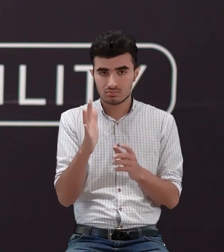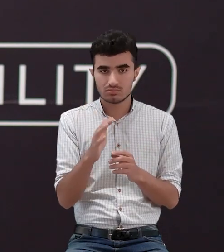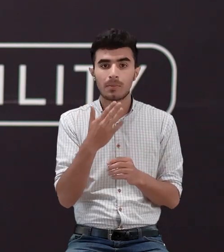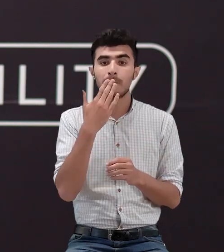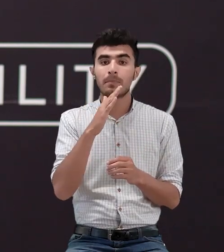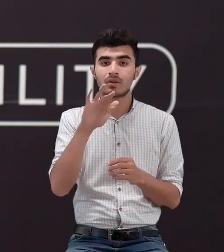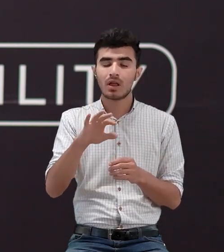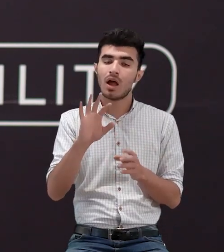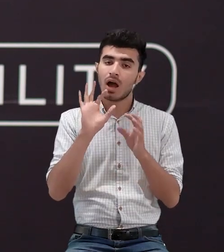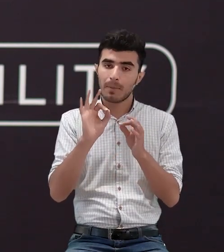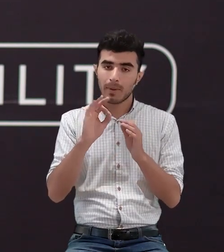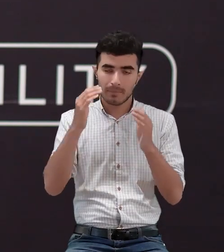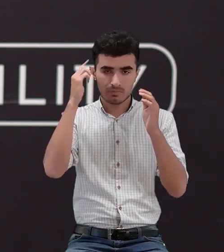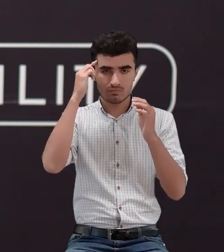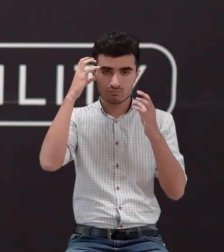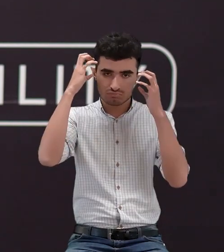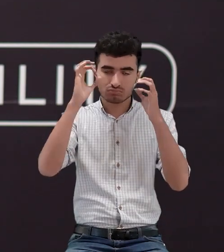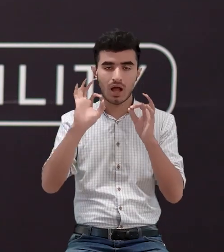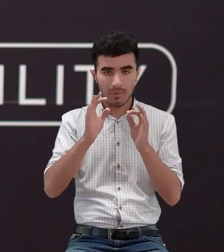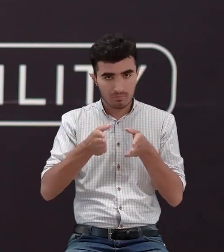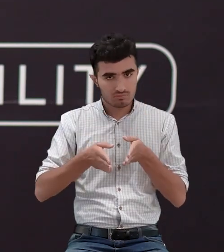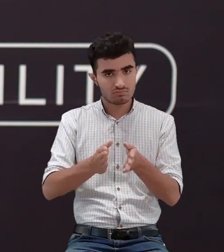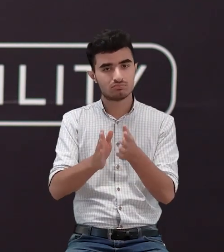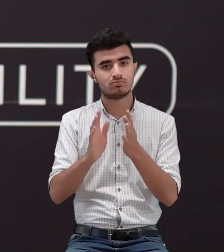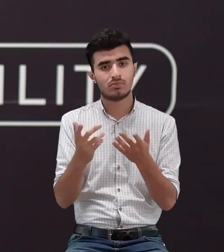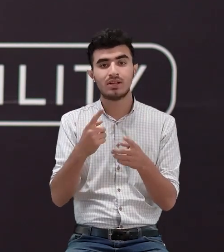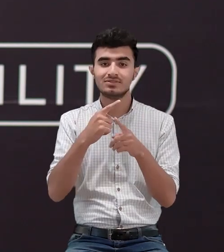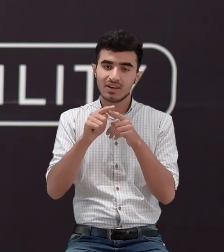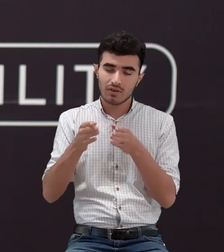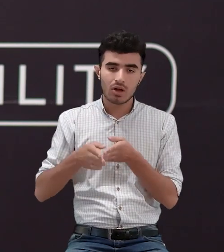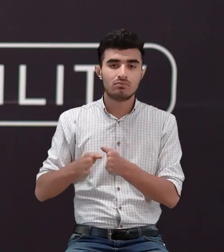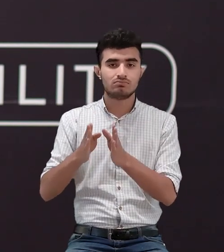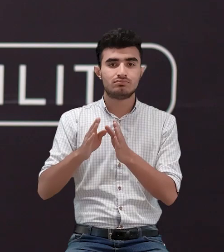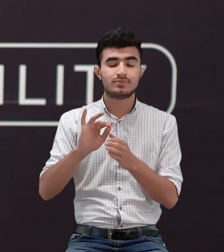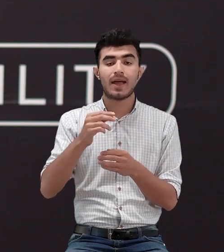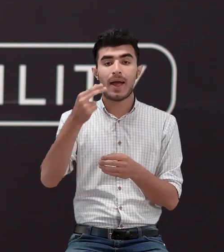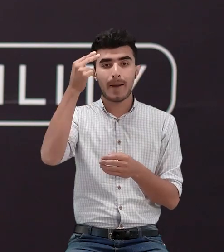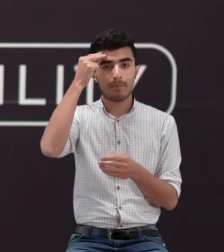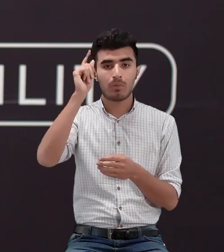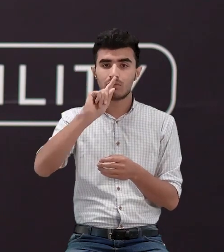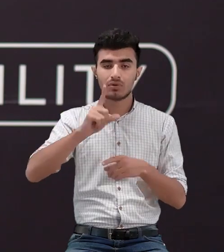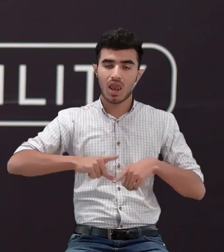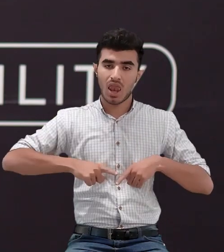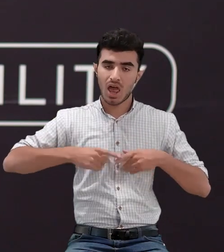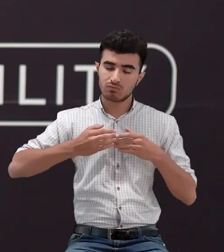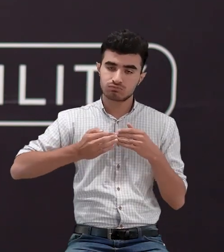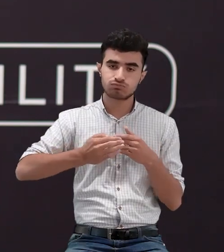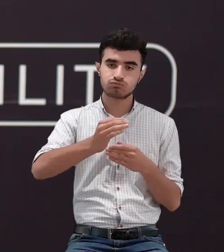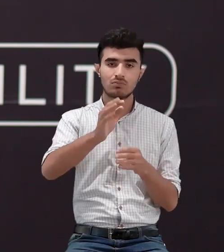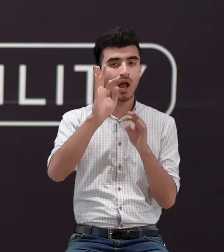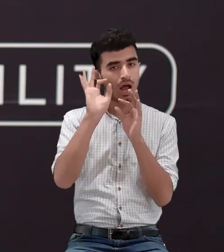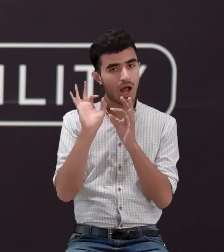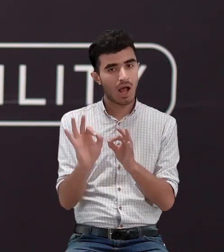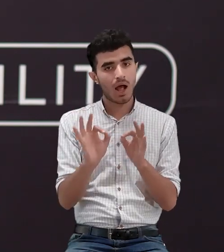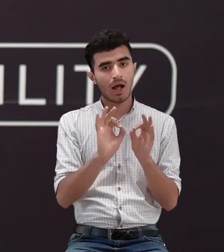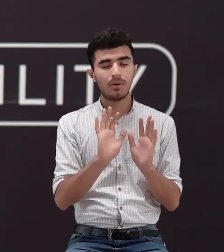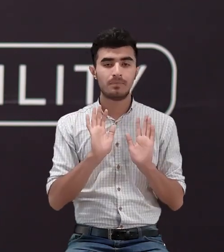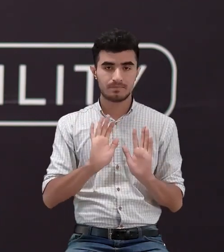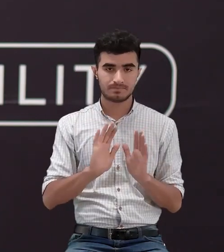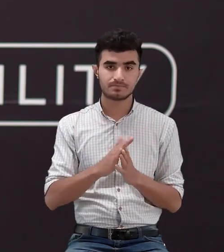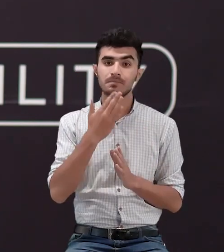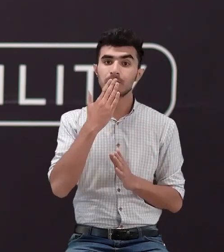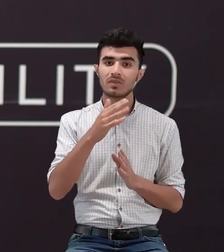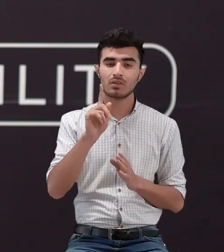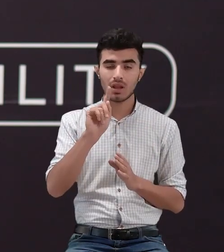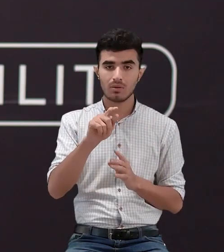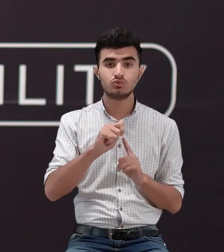cure. It is a way that the brain is functioning. Autism is not a disease and autism is lifelong. یہ چیزیں آپ کو ضرور یاد